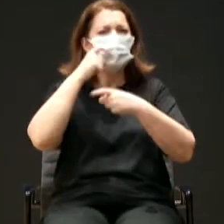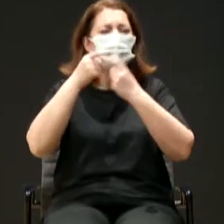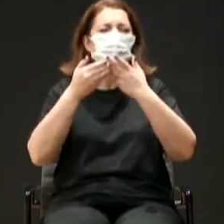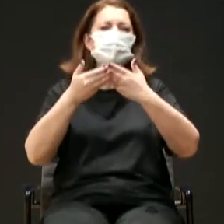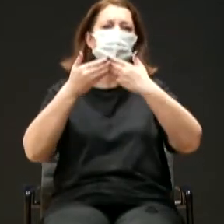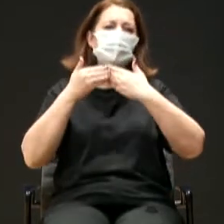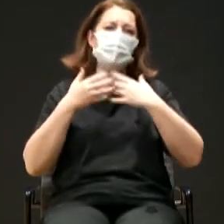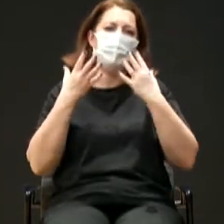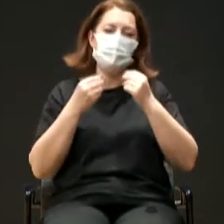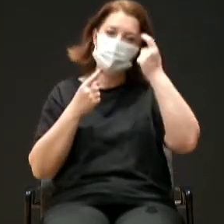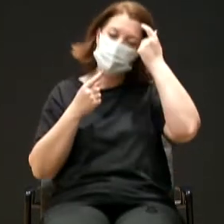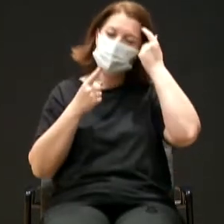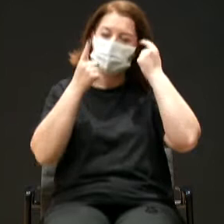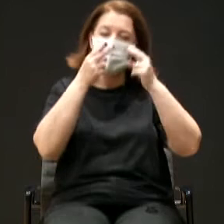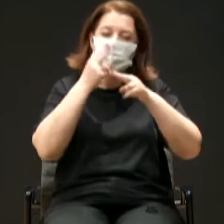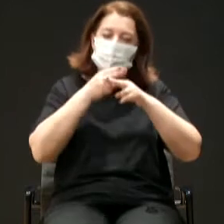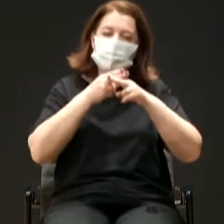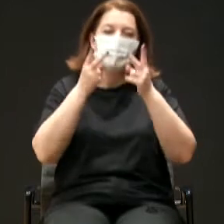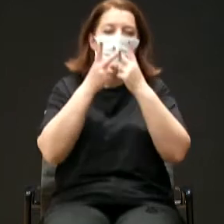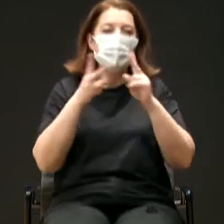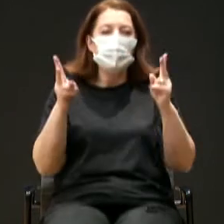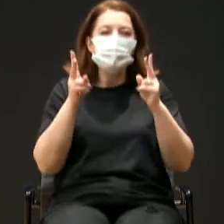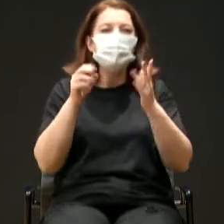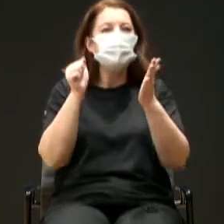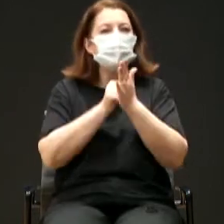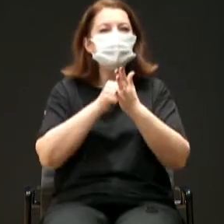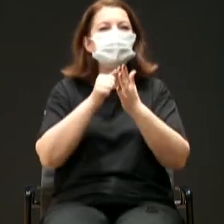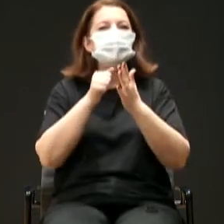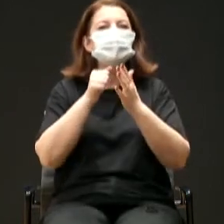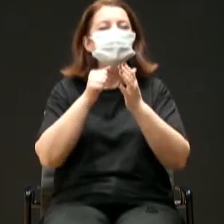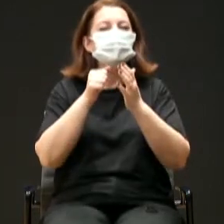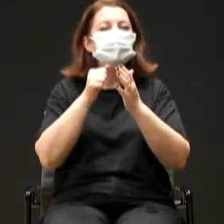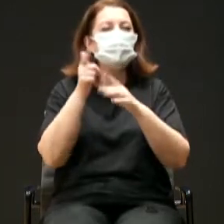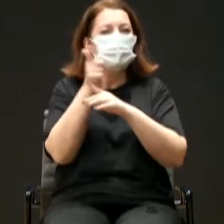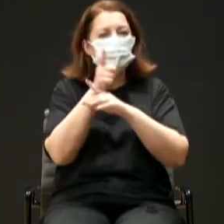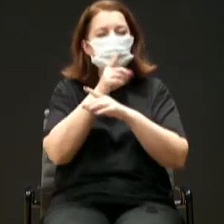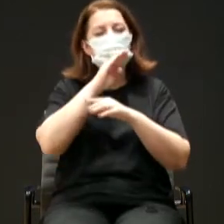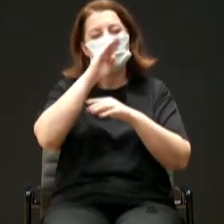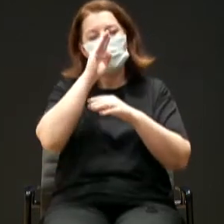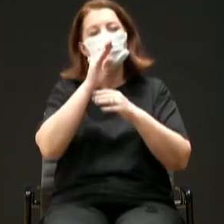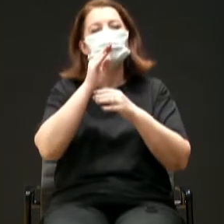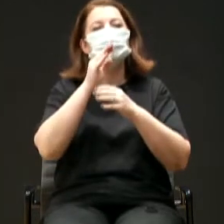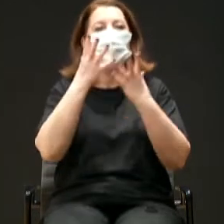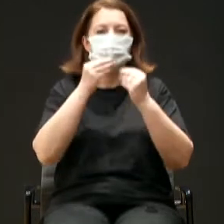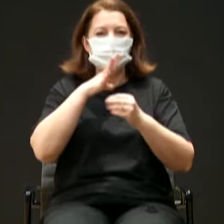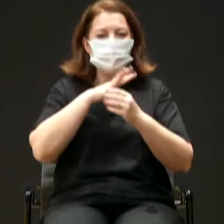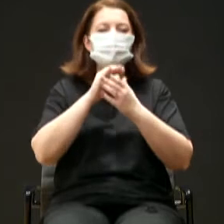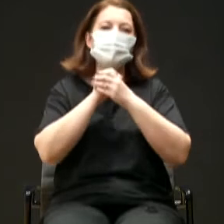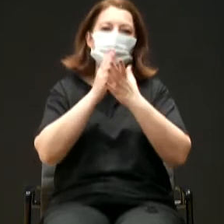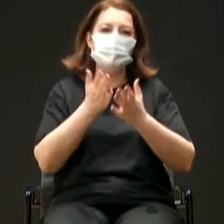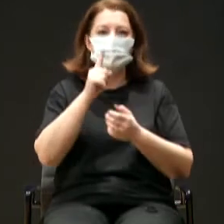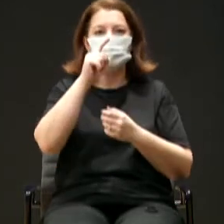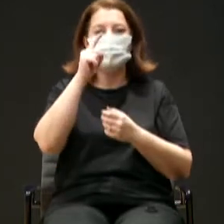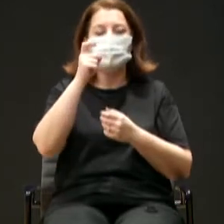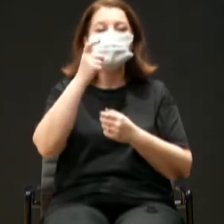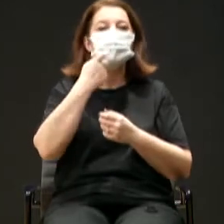gitmekteyiz. Bir an önce özgür basına kavuşmak dileğiyle tüm basın mensuplarının basın bayramını kutluyorum. 1919 yılının